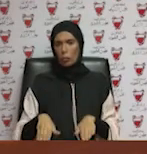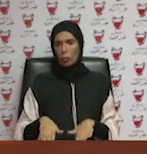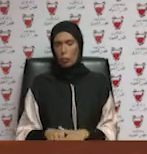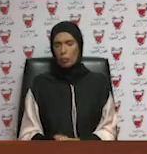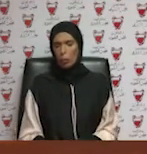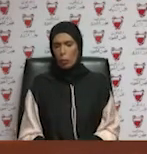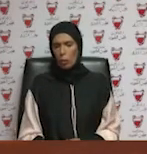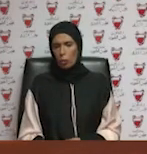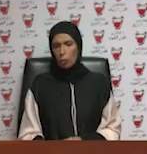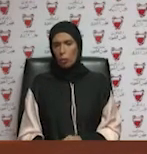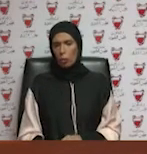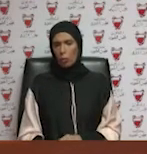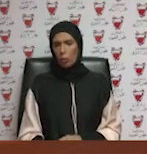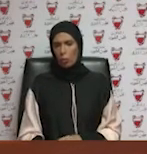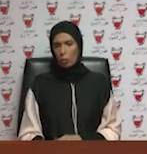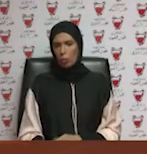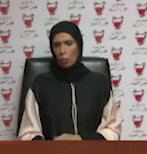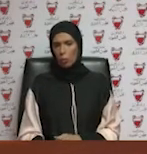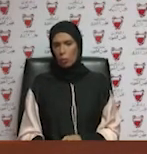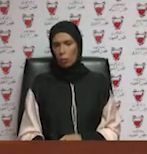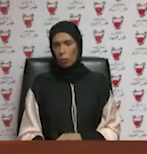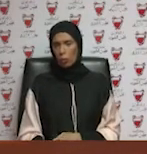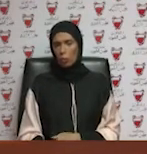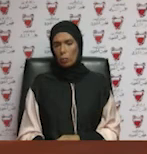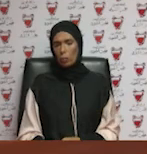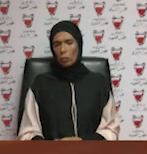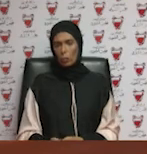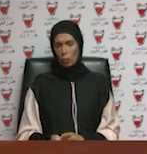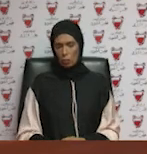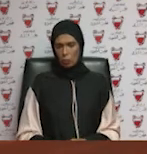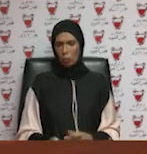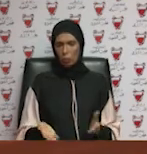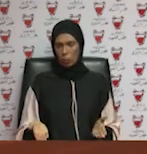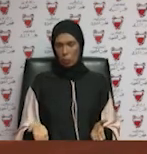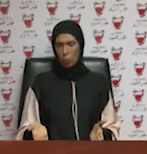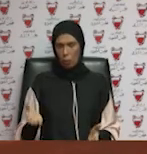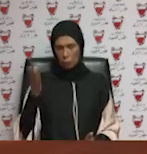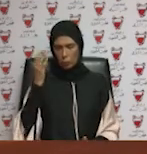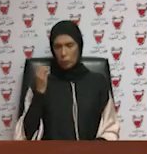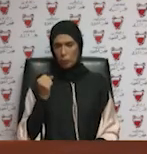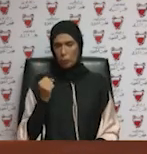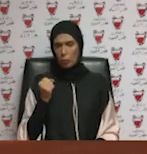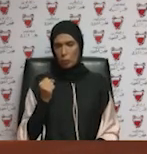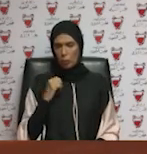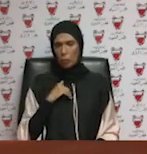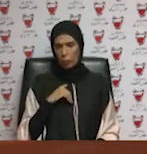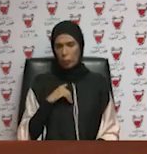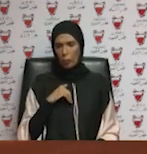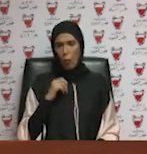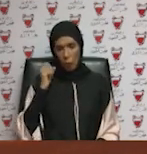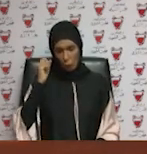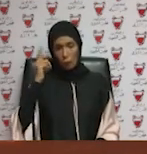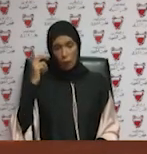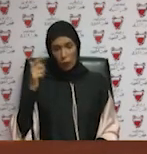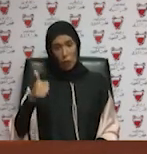وزراء أو رئيس وزراء أو إلى آخره؟ هل فعلا نحتاج؟ يعني هي النية جميلة والنية